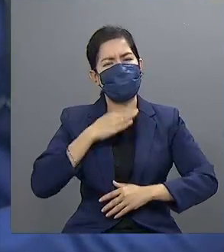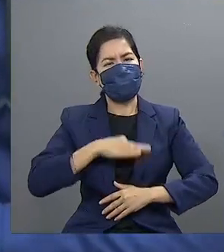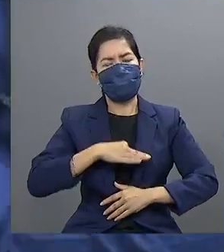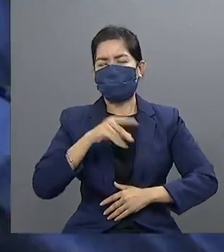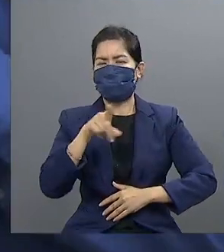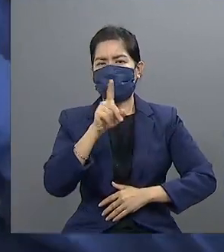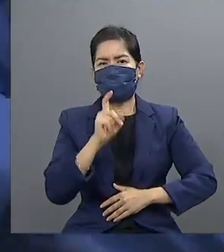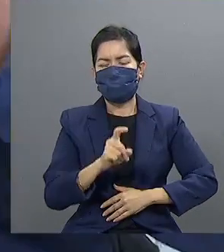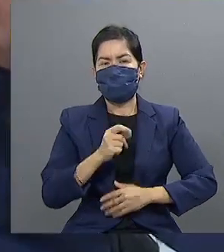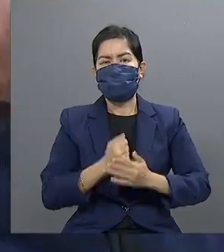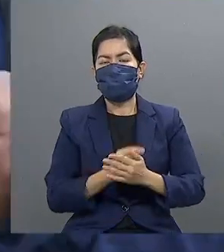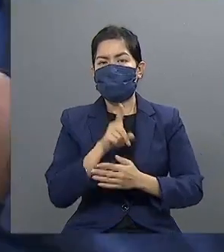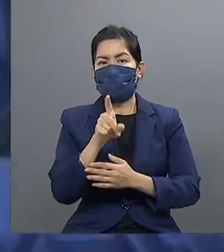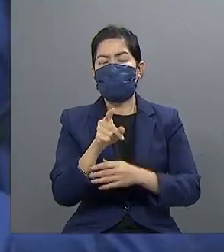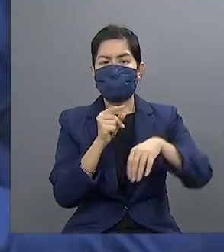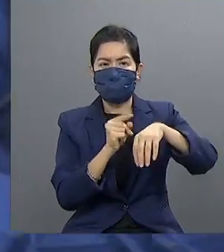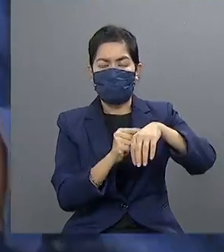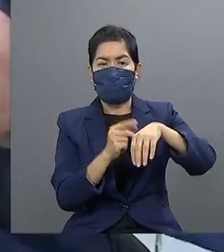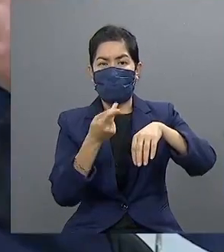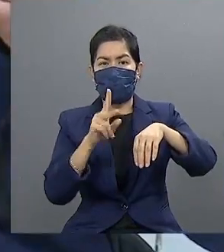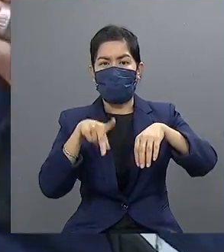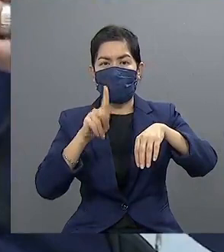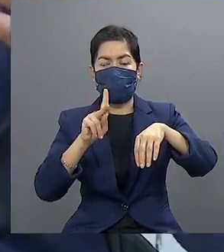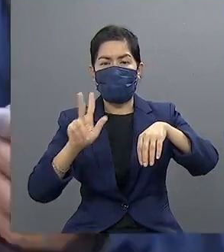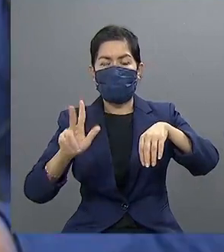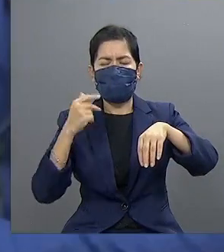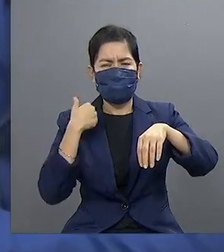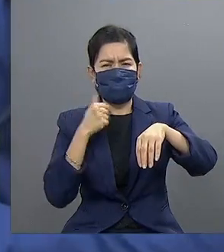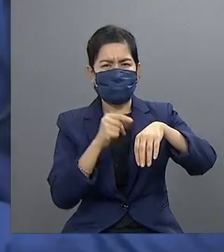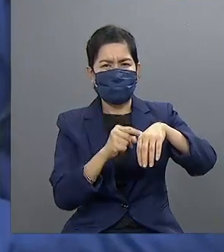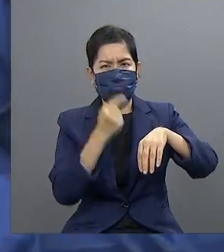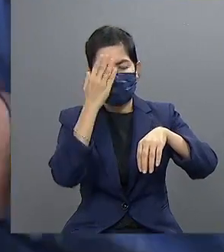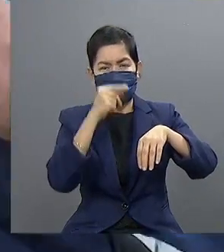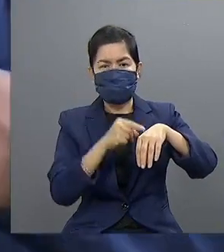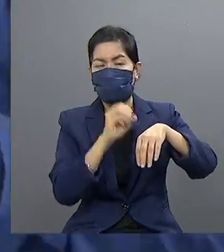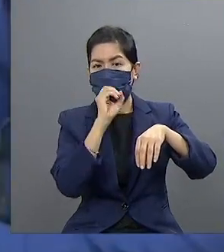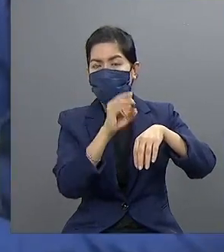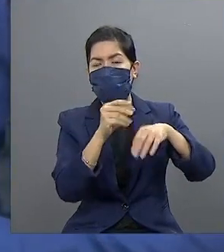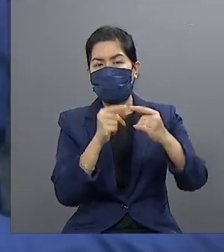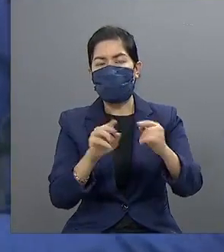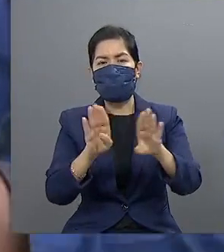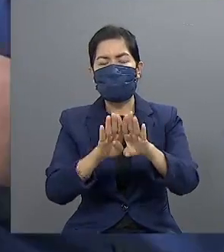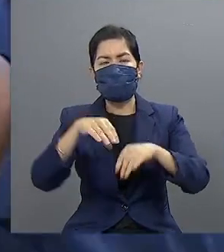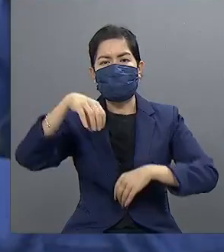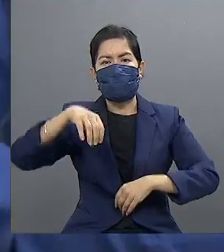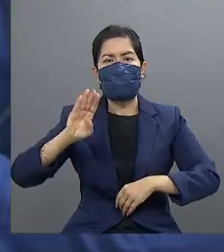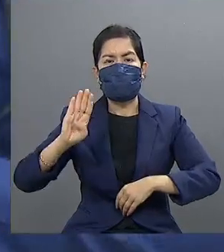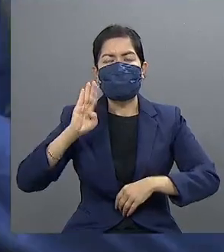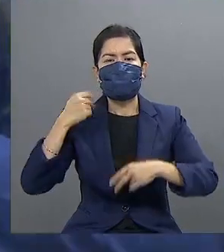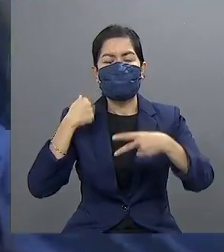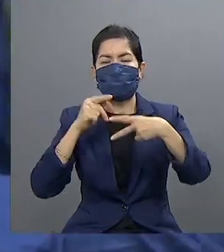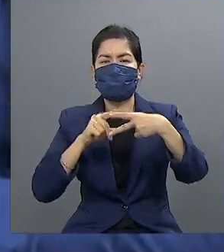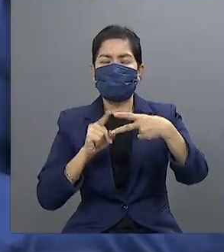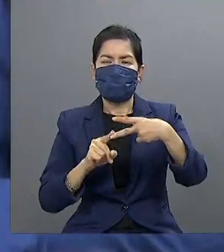เนี้ยนะครับออกมาได้อย่างไรนะครับสั่งยึดใบอนุญาตได้อย่างไรนะครับอันนี้เราต้องมาหาคำตอบนะครับวันนี้